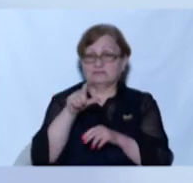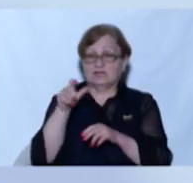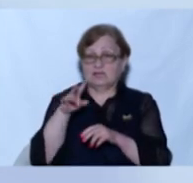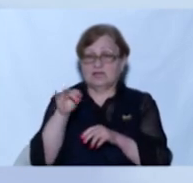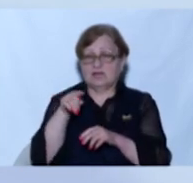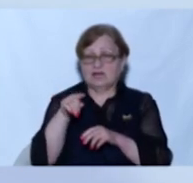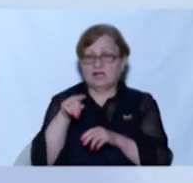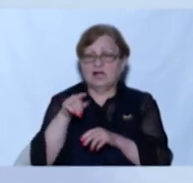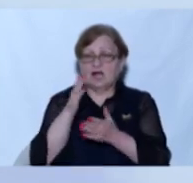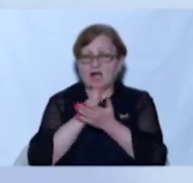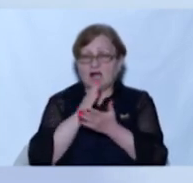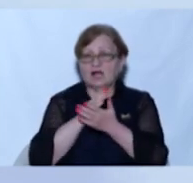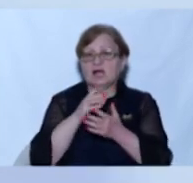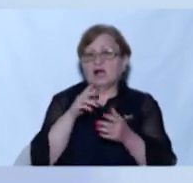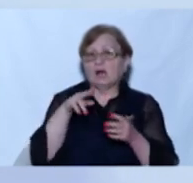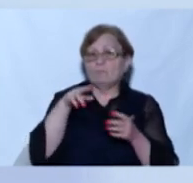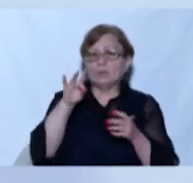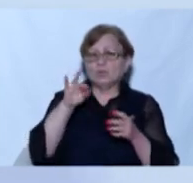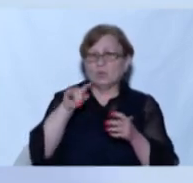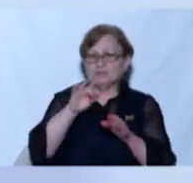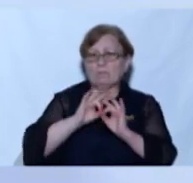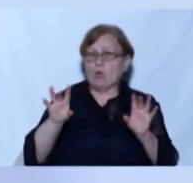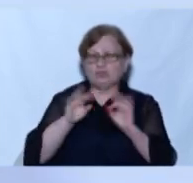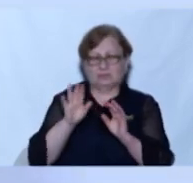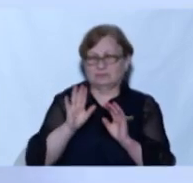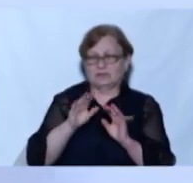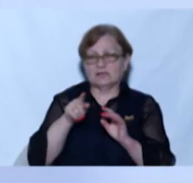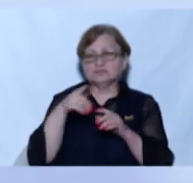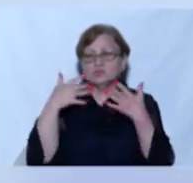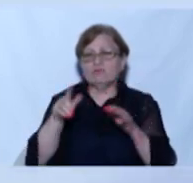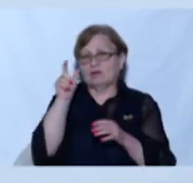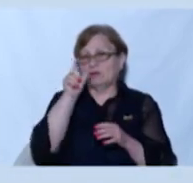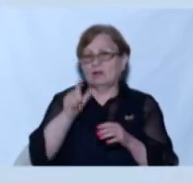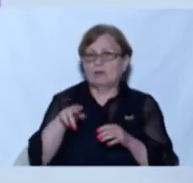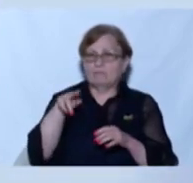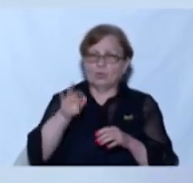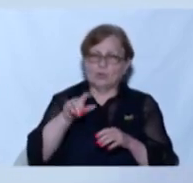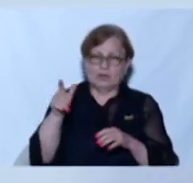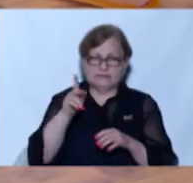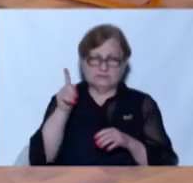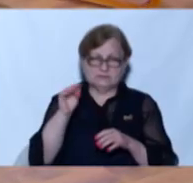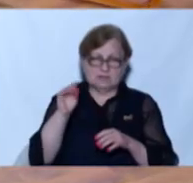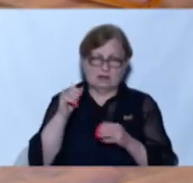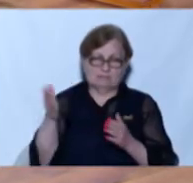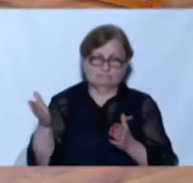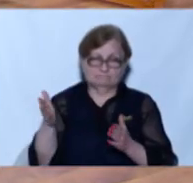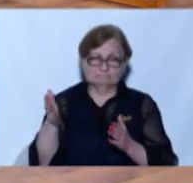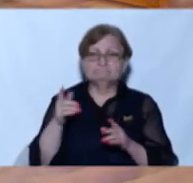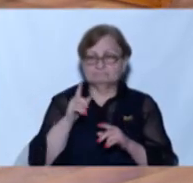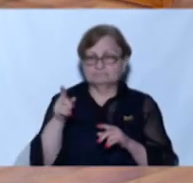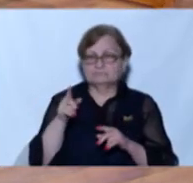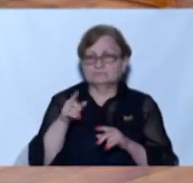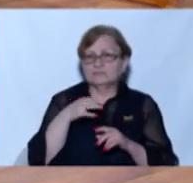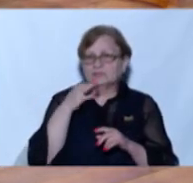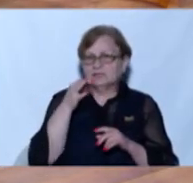არის პროზა. ეს ანგრევს პროზის ყოველგვარ კანონებს ბჭყალებში, ხო? ზუსტად აი ეს გადარბენით